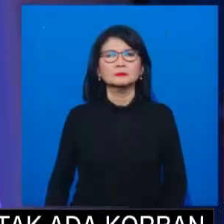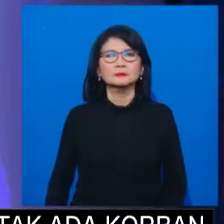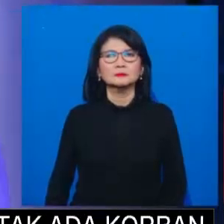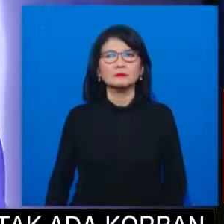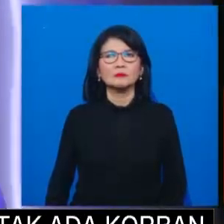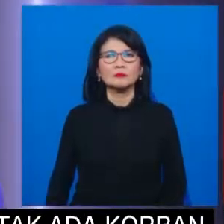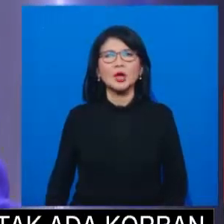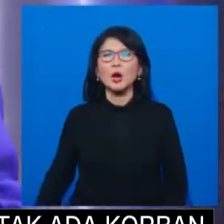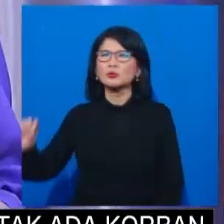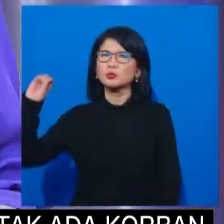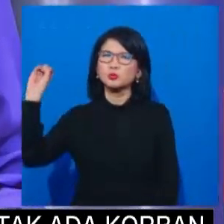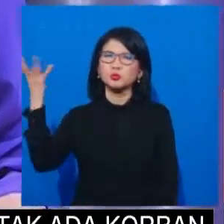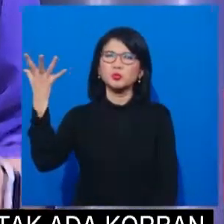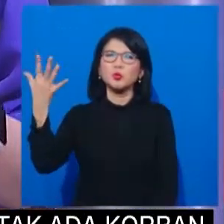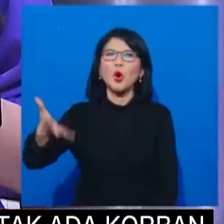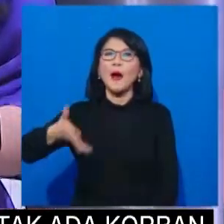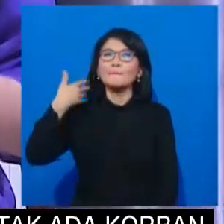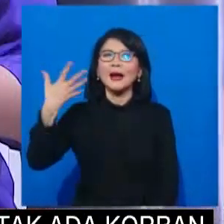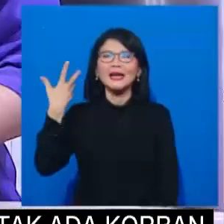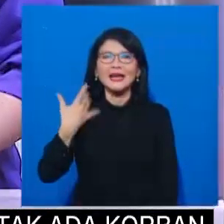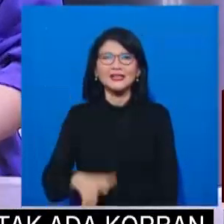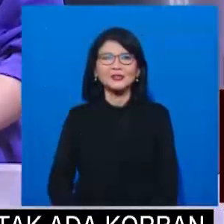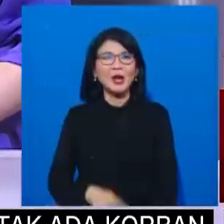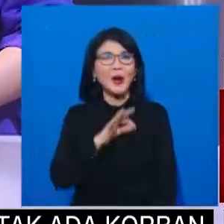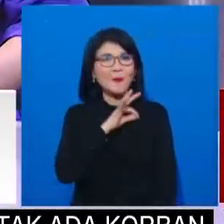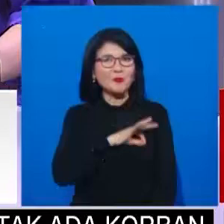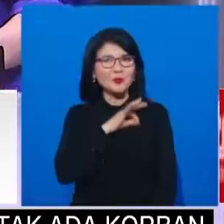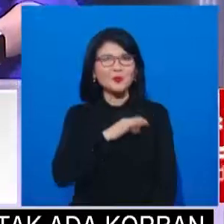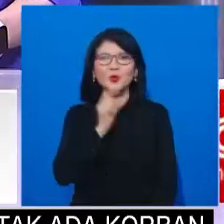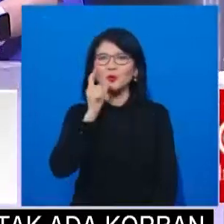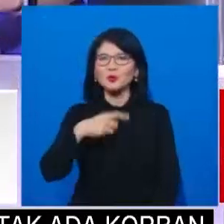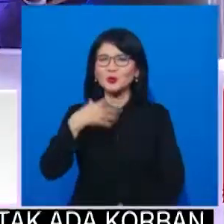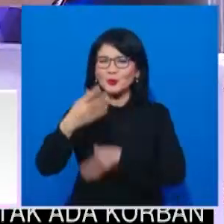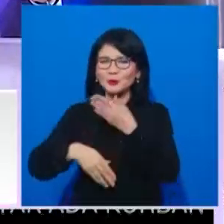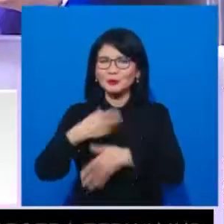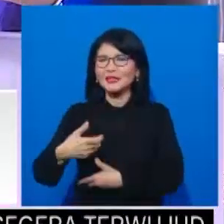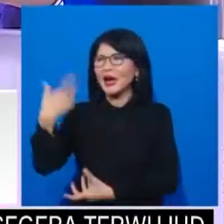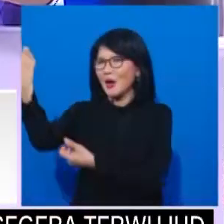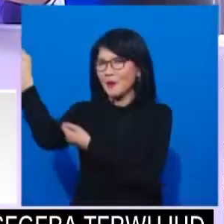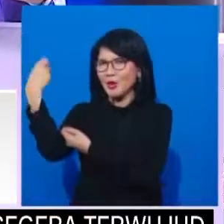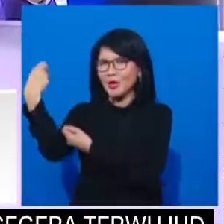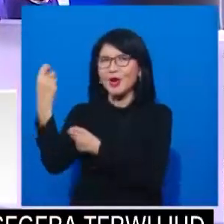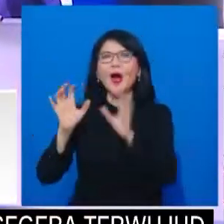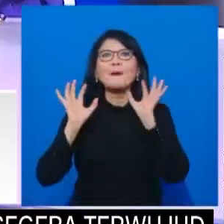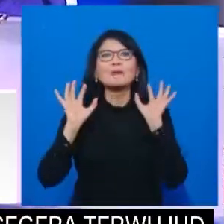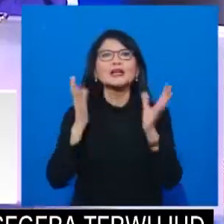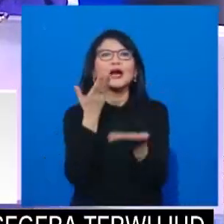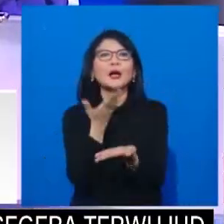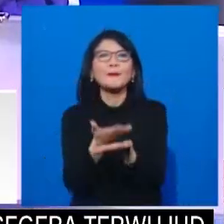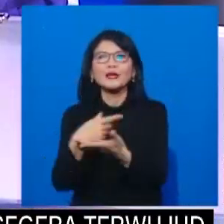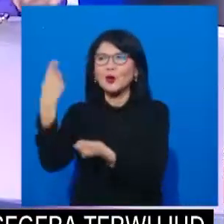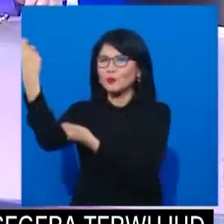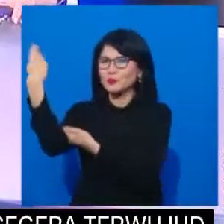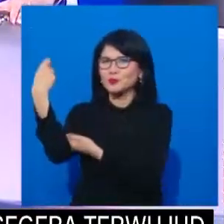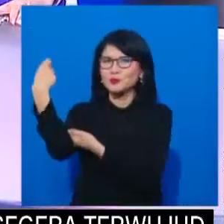Pemirsa, musim kemarau menjadi berkah bagi produsen layang-layang. Tingginya permintaan membuat pembuat layang-layang tradisional